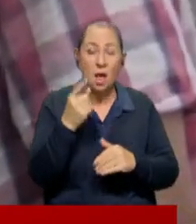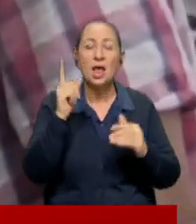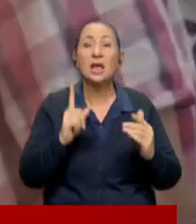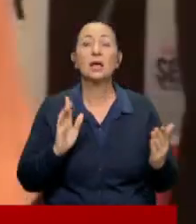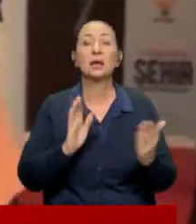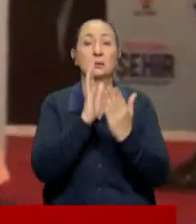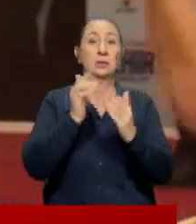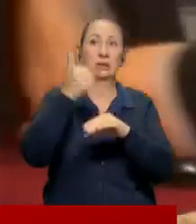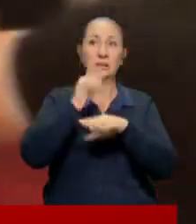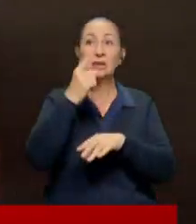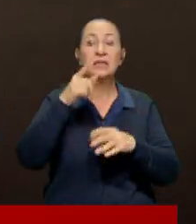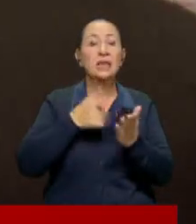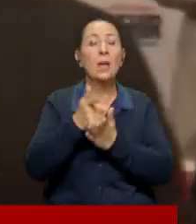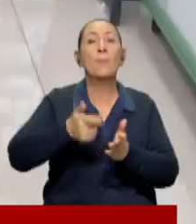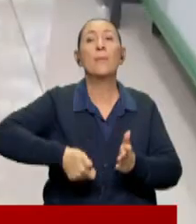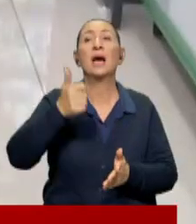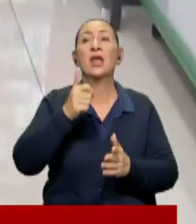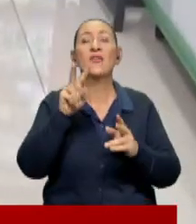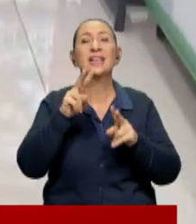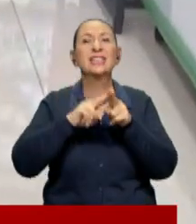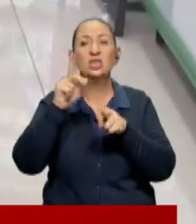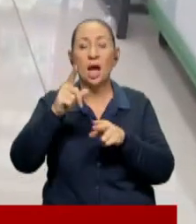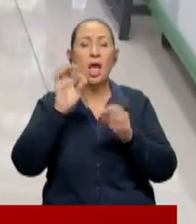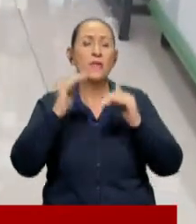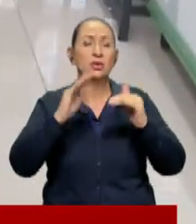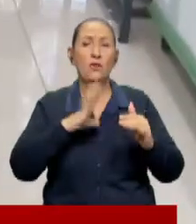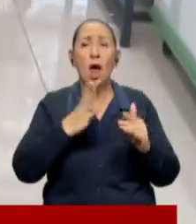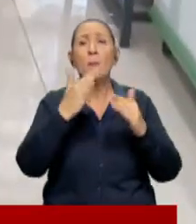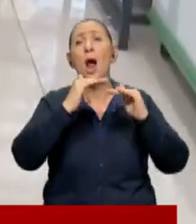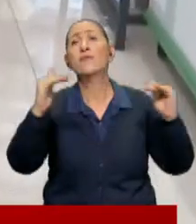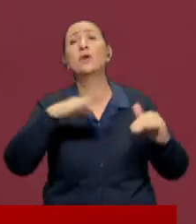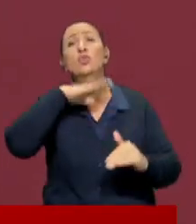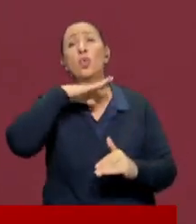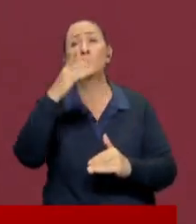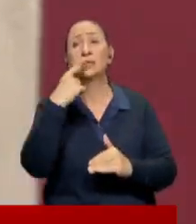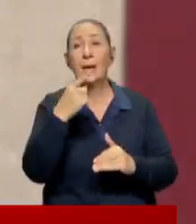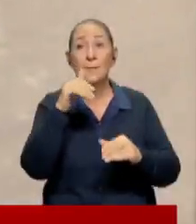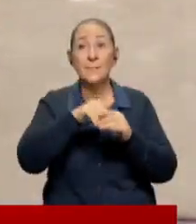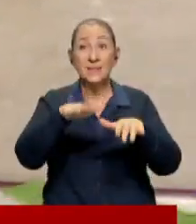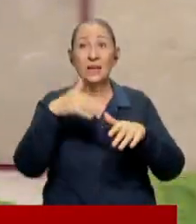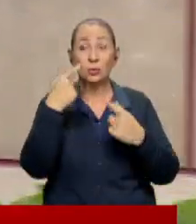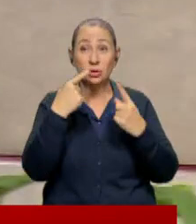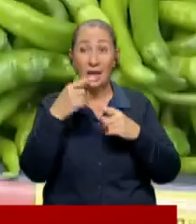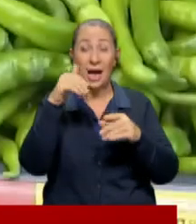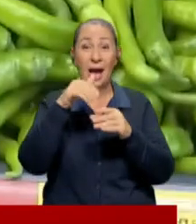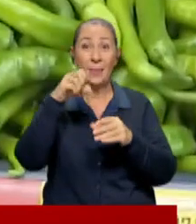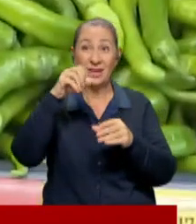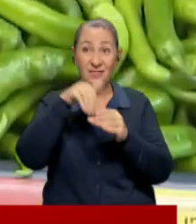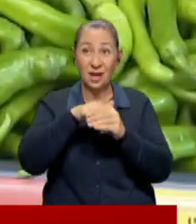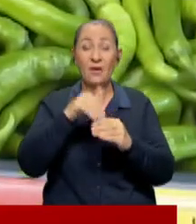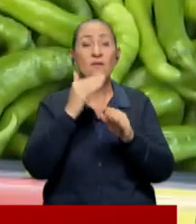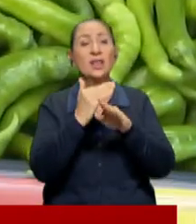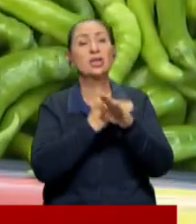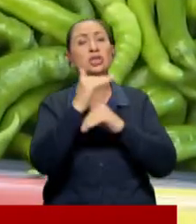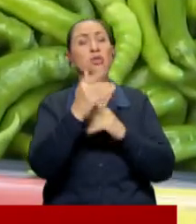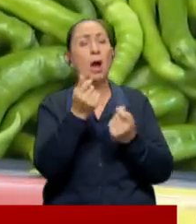ilk yorumlar. Tarım Bakanı Vahit Kirikçi, enflasyon var ama raflar dolu dedi. Mecliste konuşan AK Partili vekiller, vatandaşın